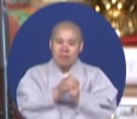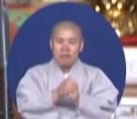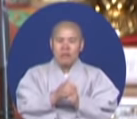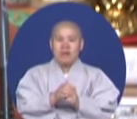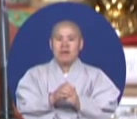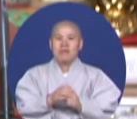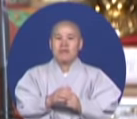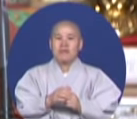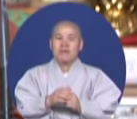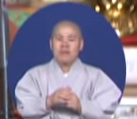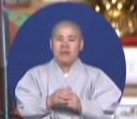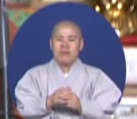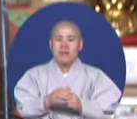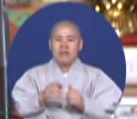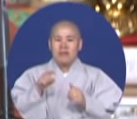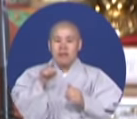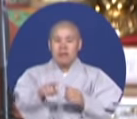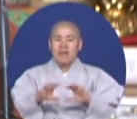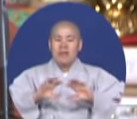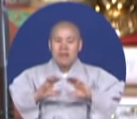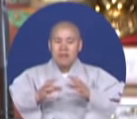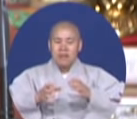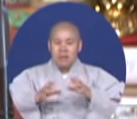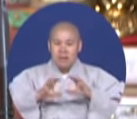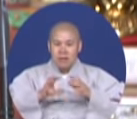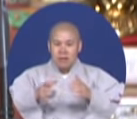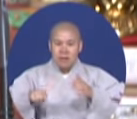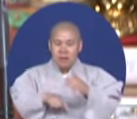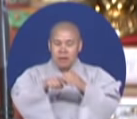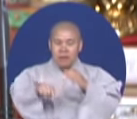그러니까 이 사바세계 중생세계 안에